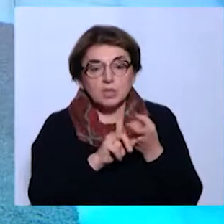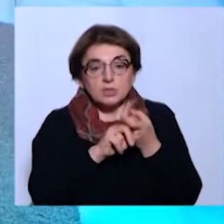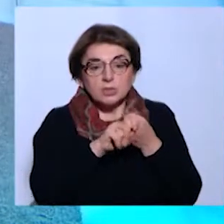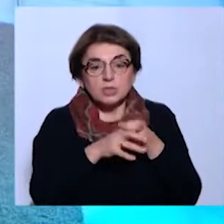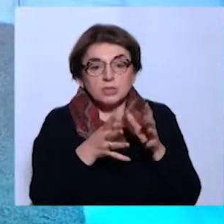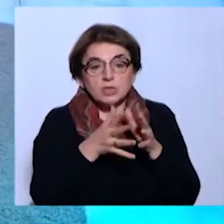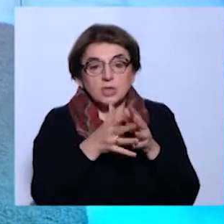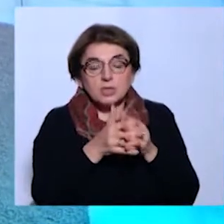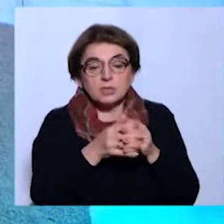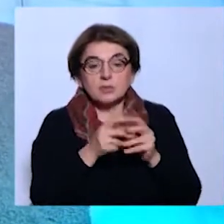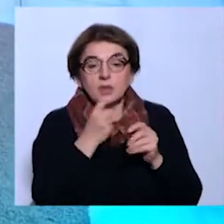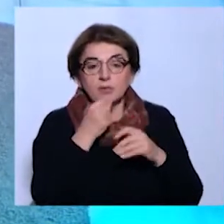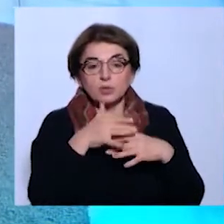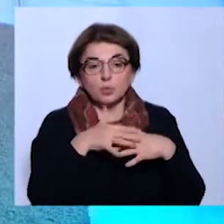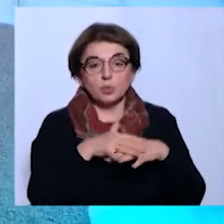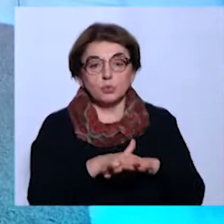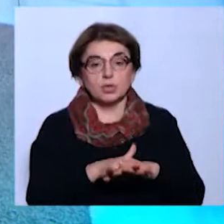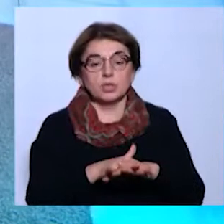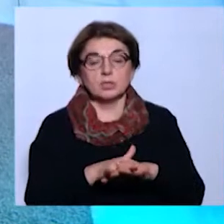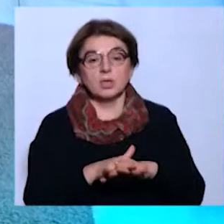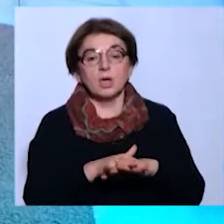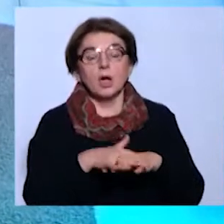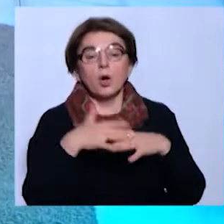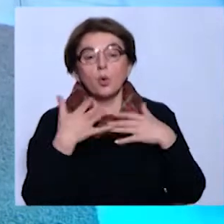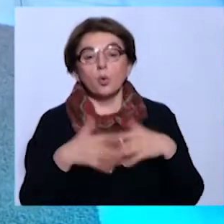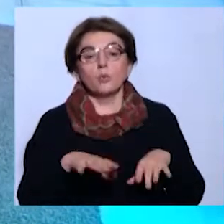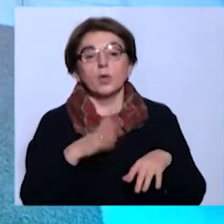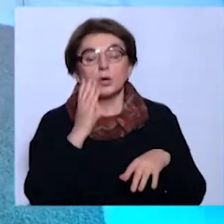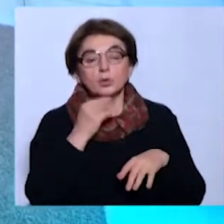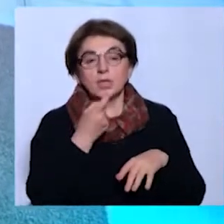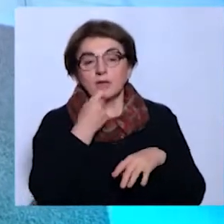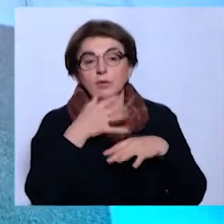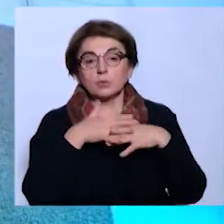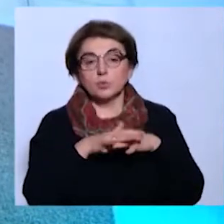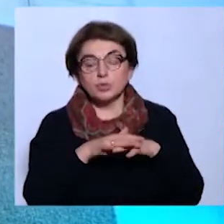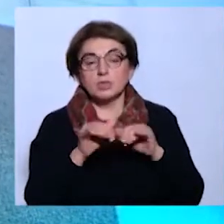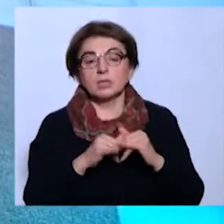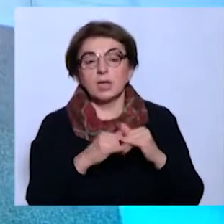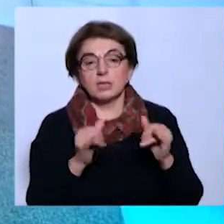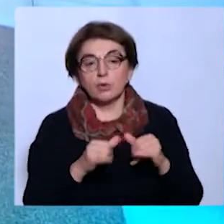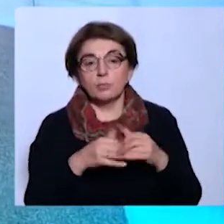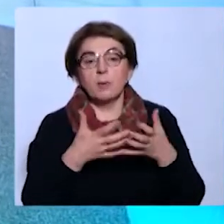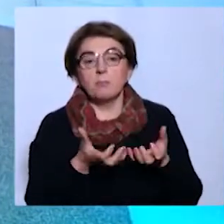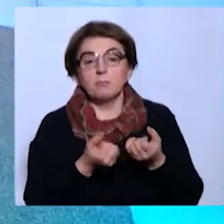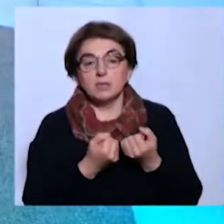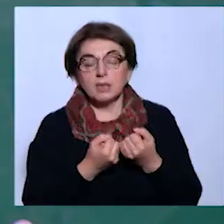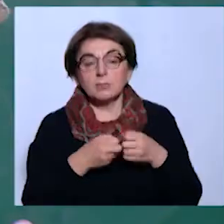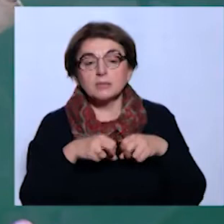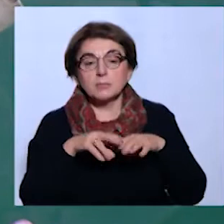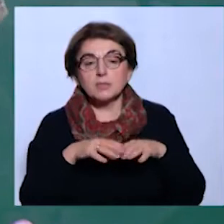კვერცხუჯრედს. Როდესაც კვერცხუჯრედს განაყოფიერებს სპერმია, მიიღება განაყოფიერებული